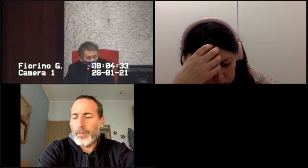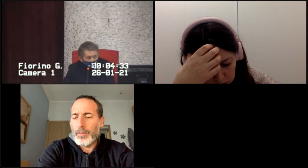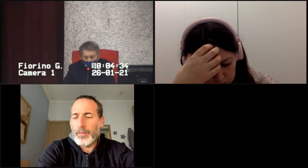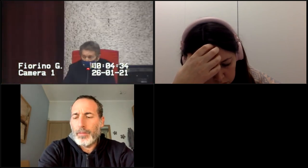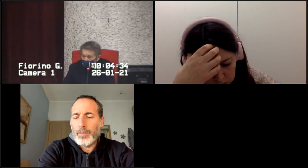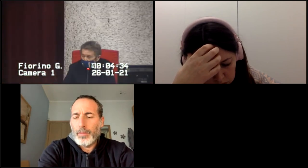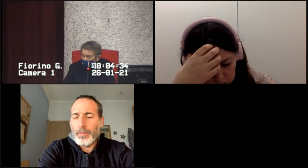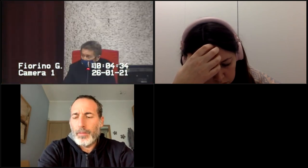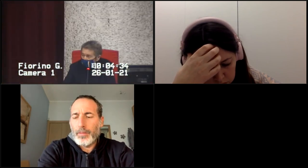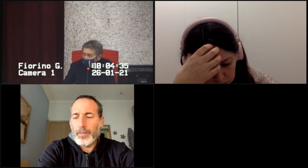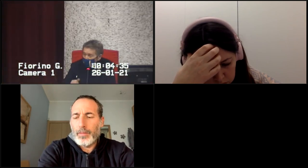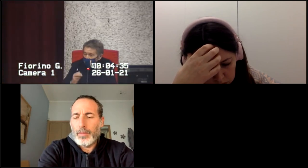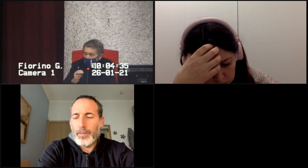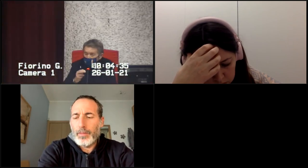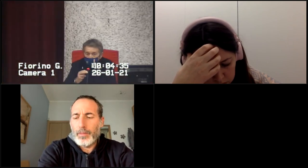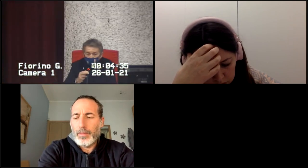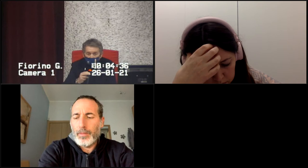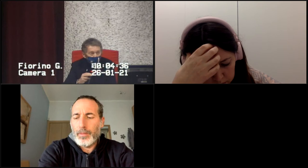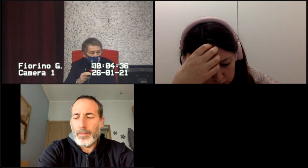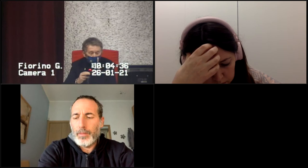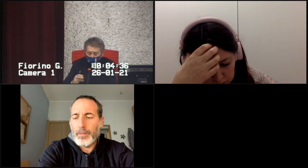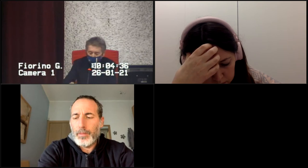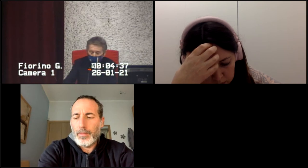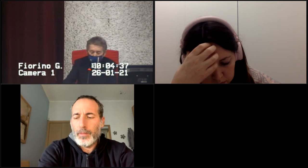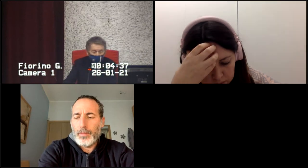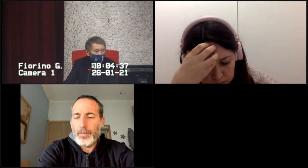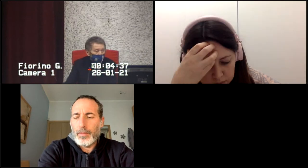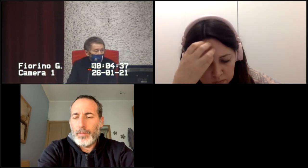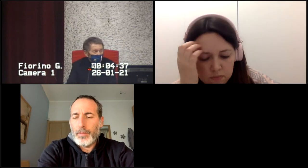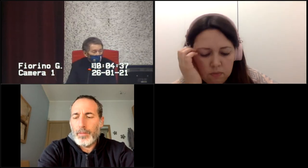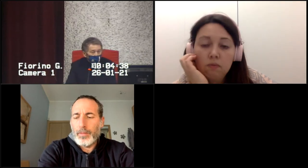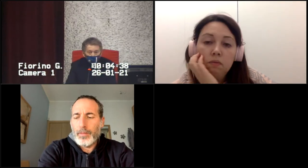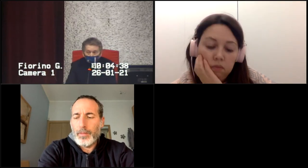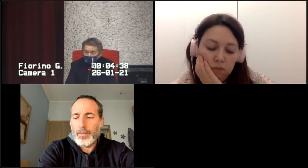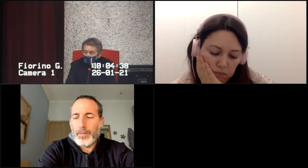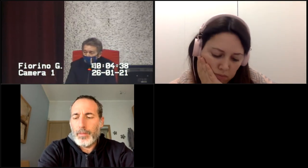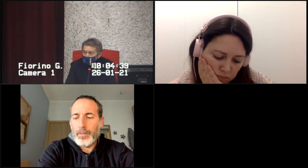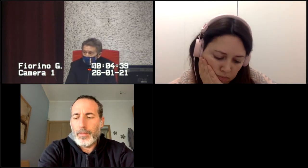Grazie, assessore La Miranda. Apro la discussione.